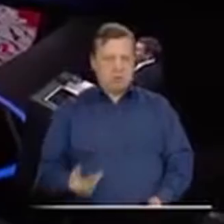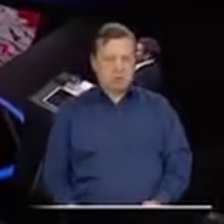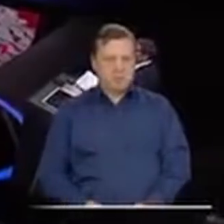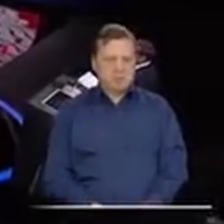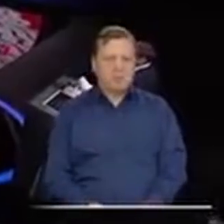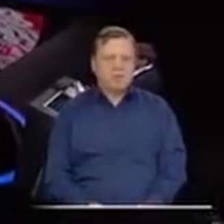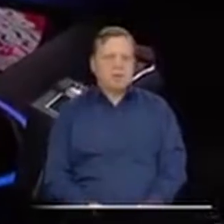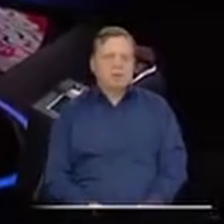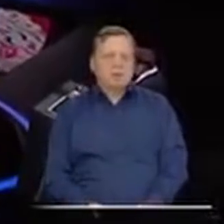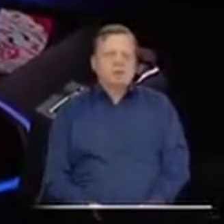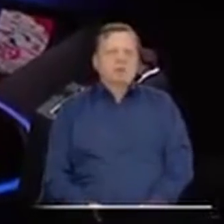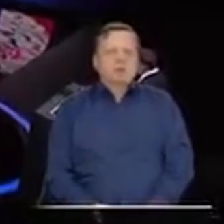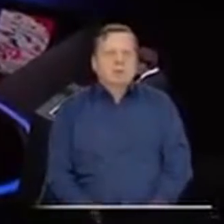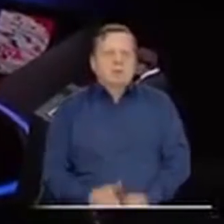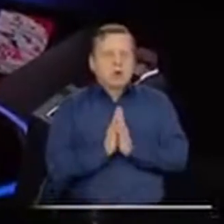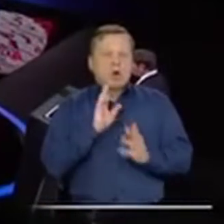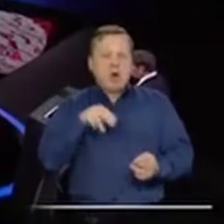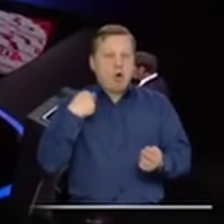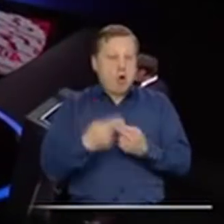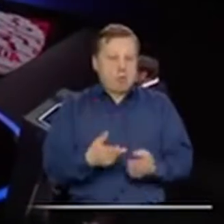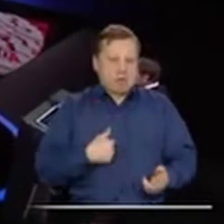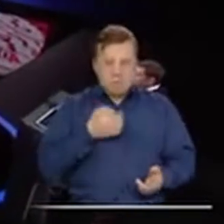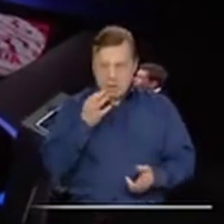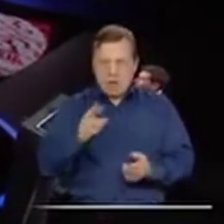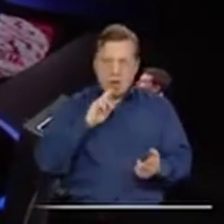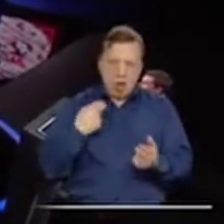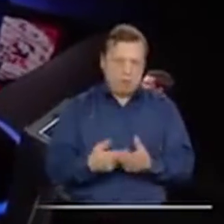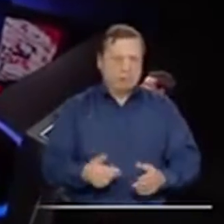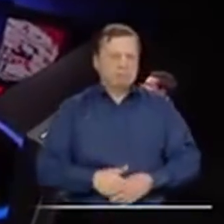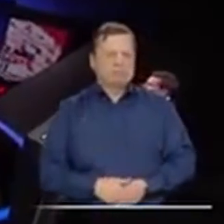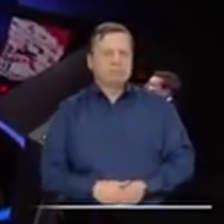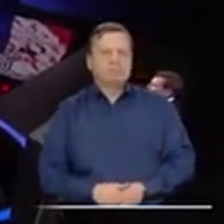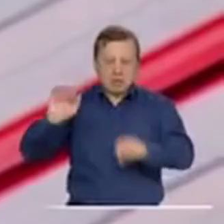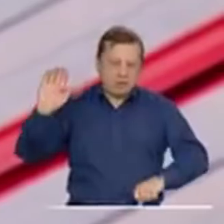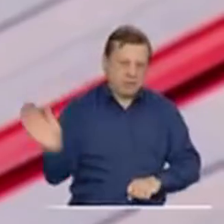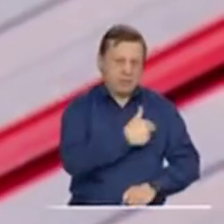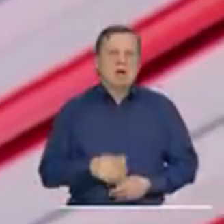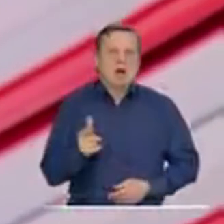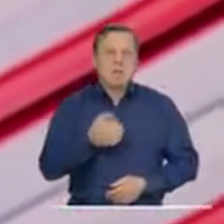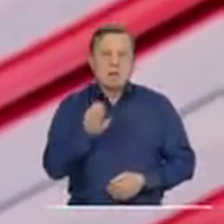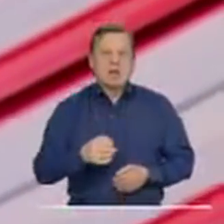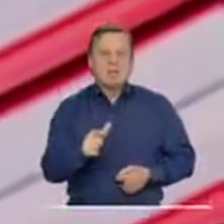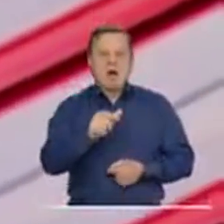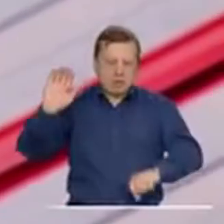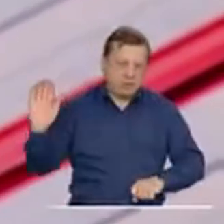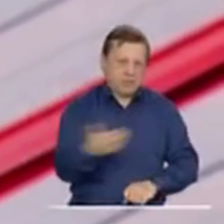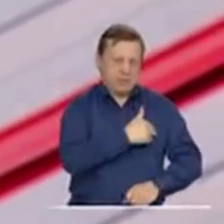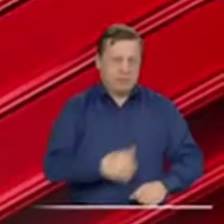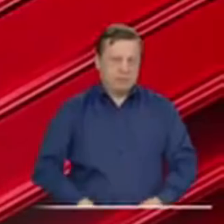proszę o konkretną odpowiedź na konkretne pytanie. Europa państw czy państwa Europa? Szymon Hołownia. Europa